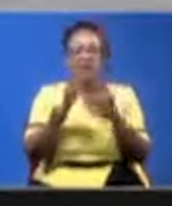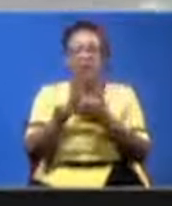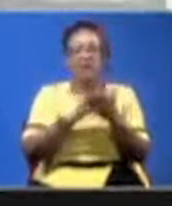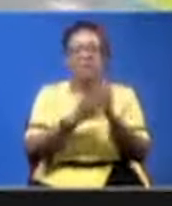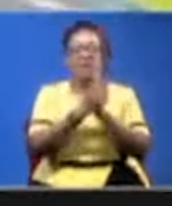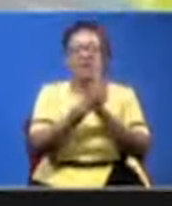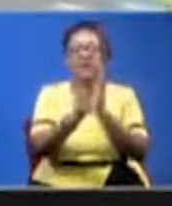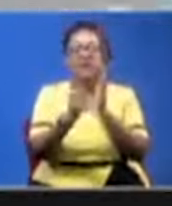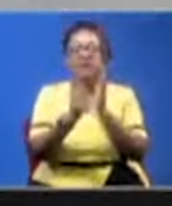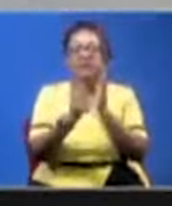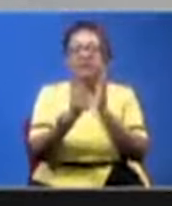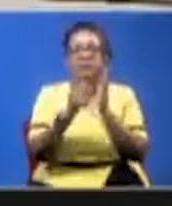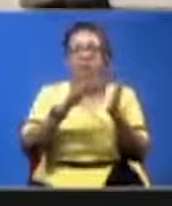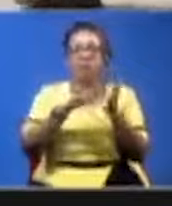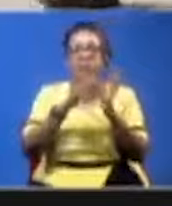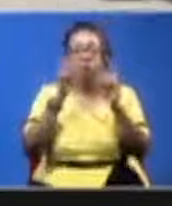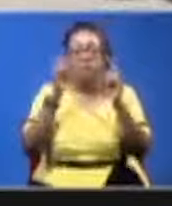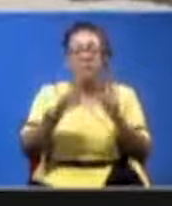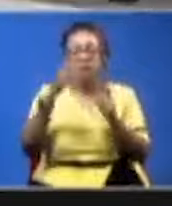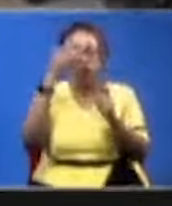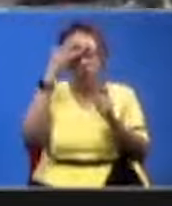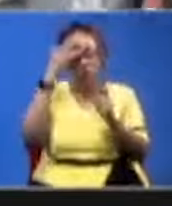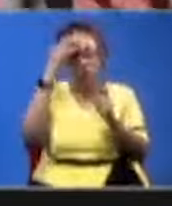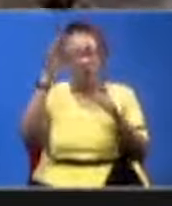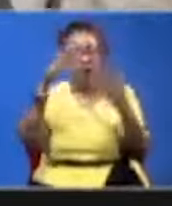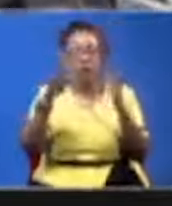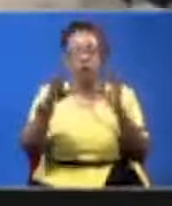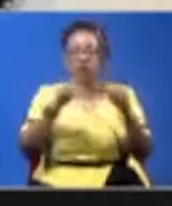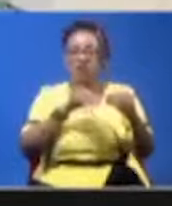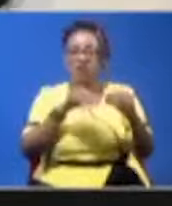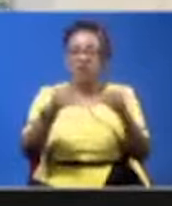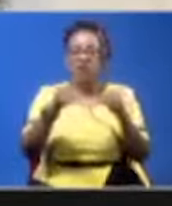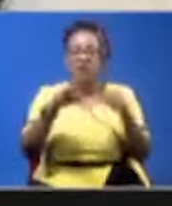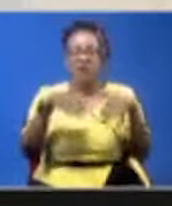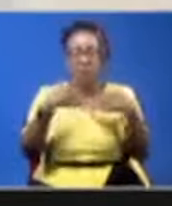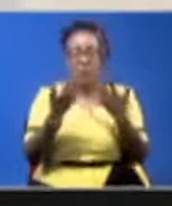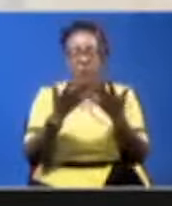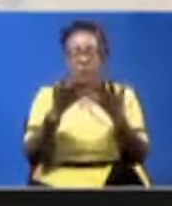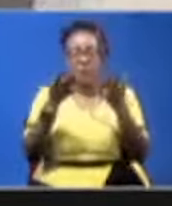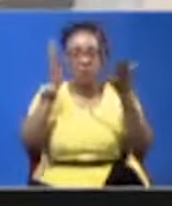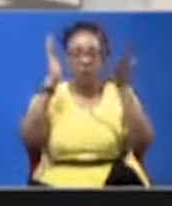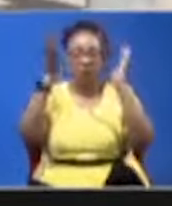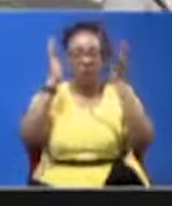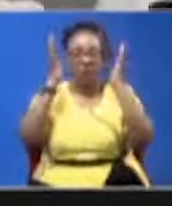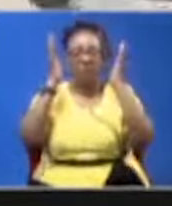ni kujua kujigeuza kulingana na miondoko ya punda huyo.